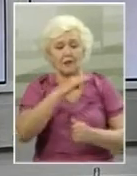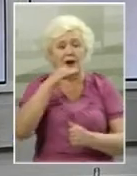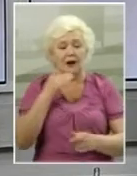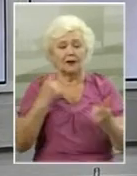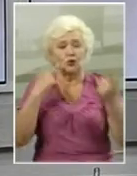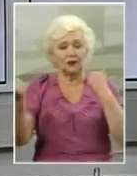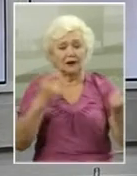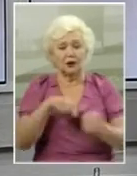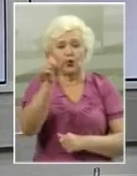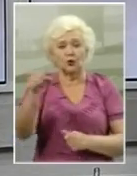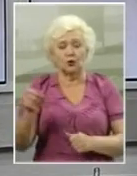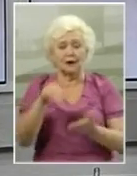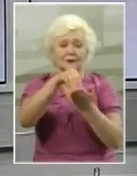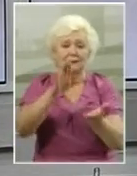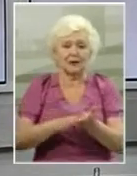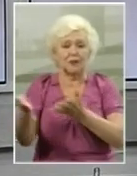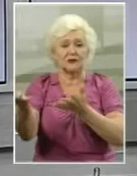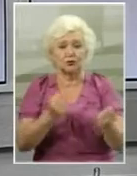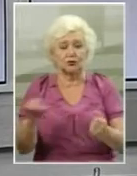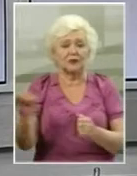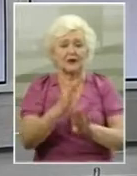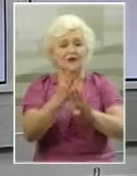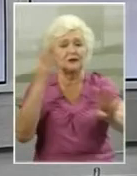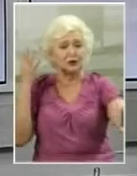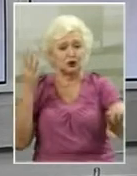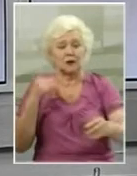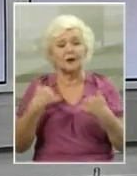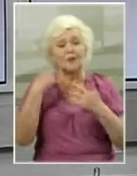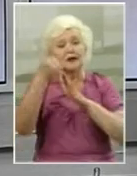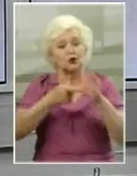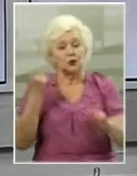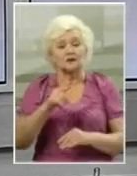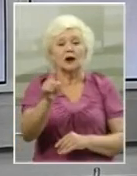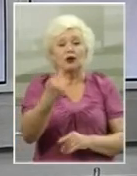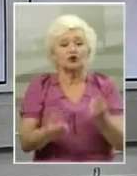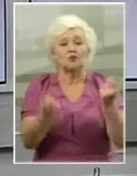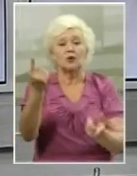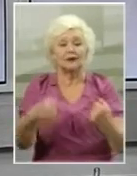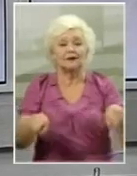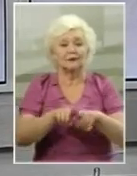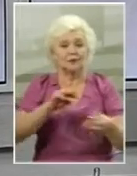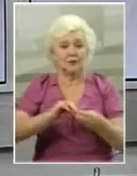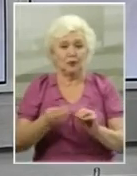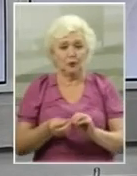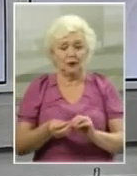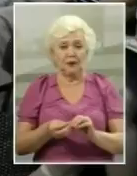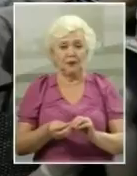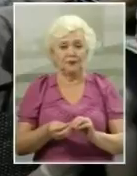нарікань від городян щодо запису на прийом і великих черг. Ми дізнавались, чому виникають такі проблеми.